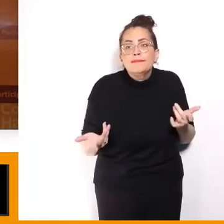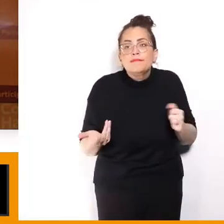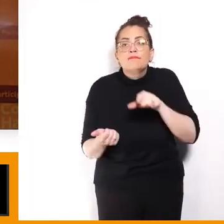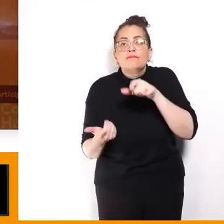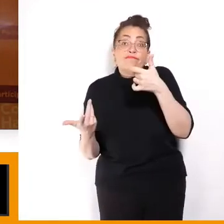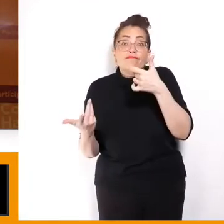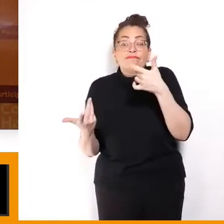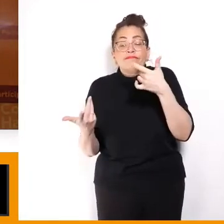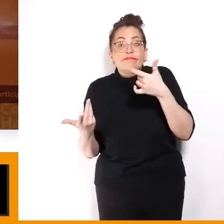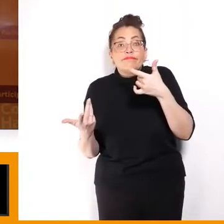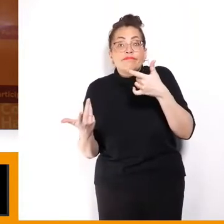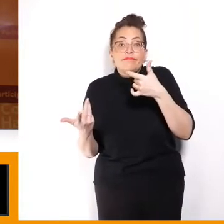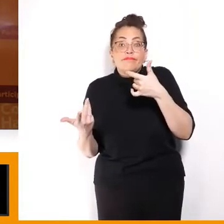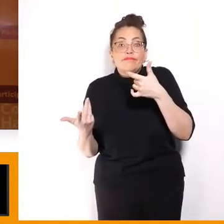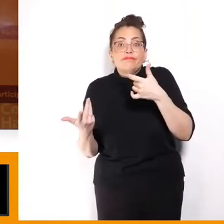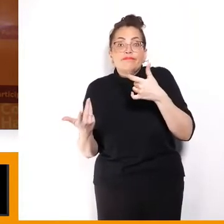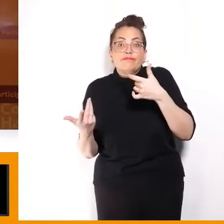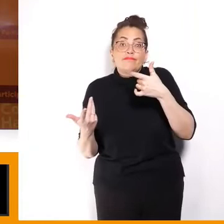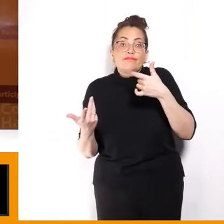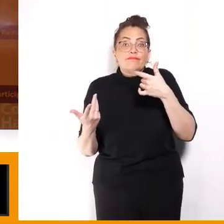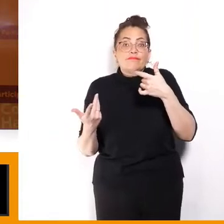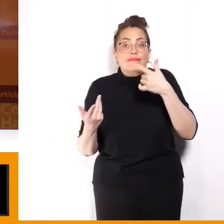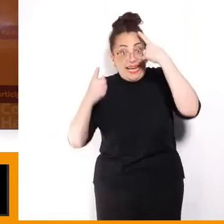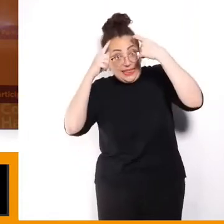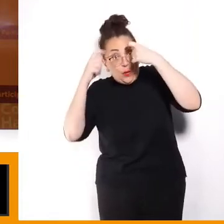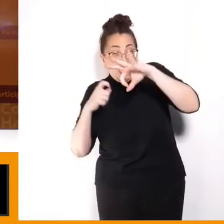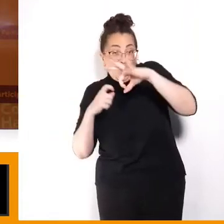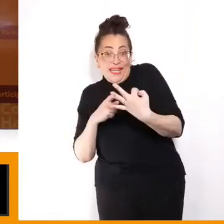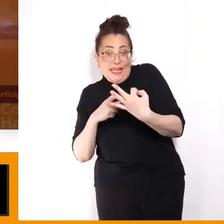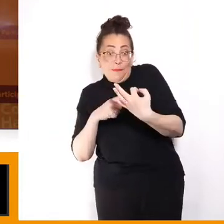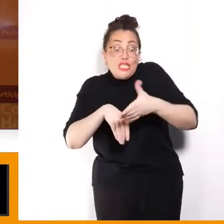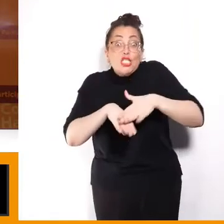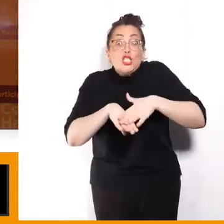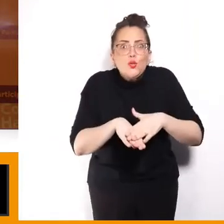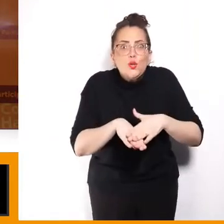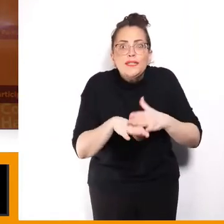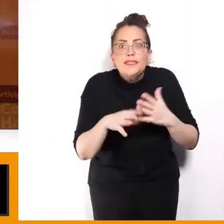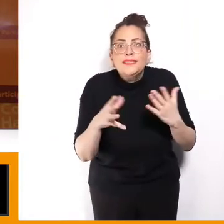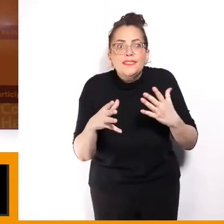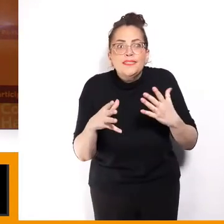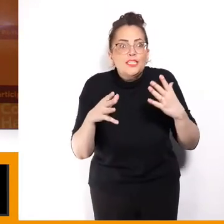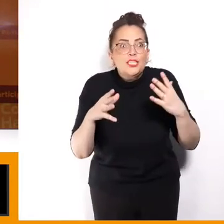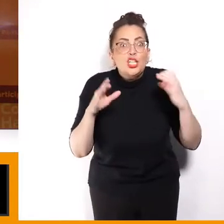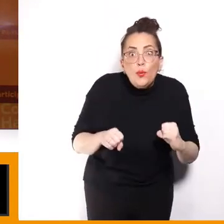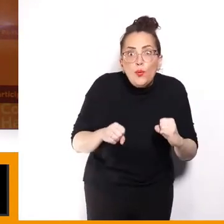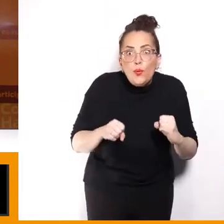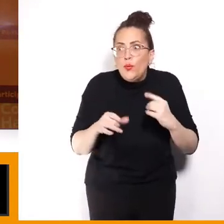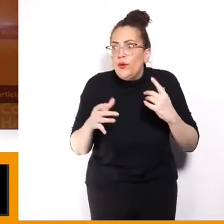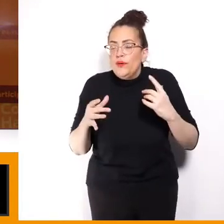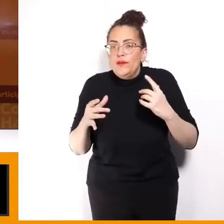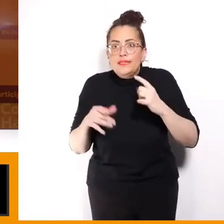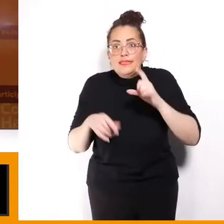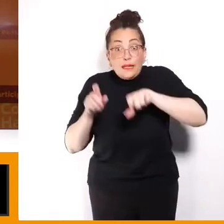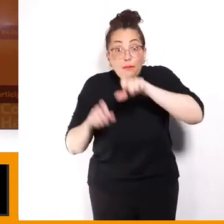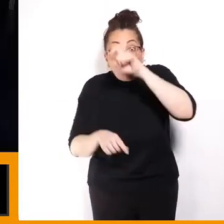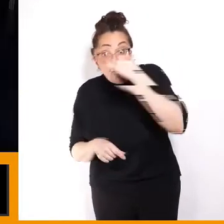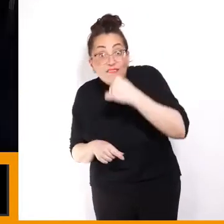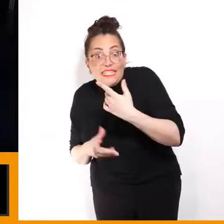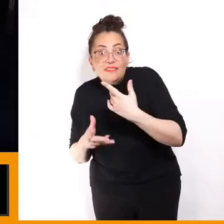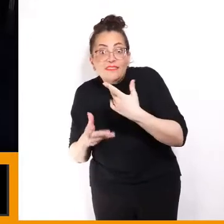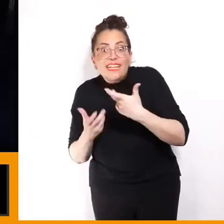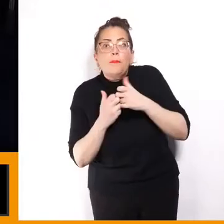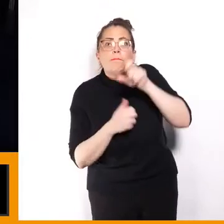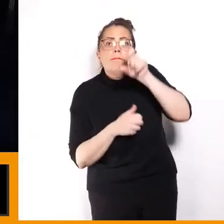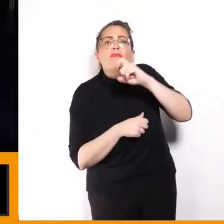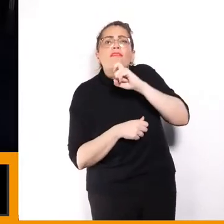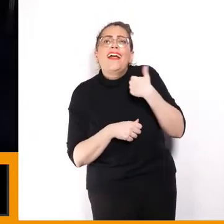national. Mais dans l'application, c'est un travail de terrain, de proximité. Je ne sais pas d'où est la personne qui a posé la question, mais les enjeux